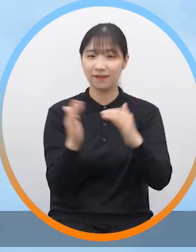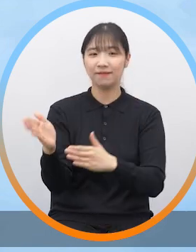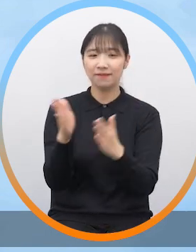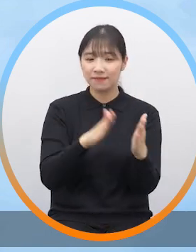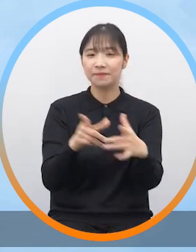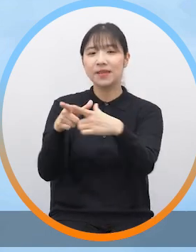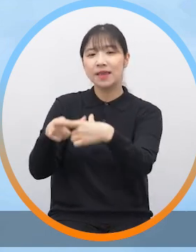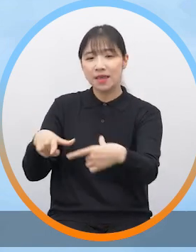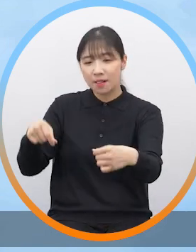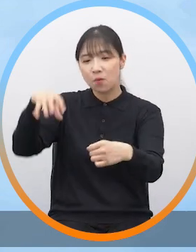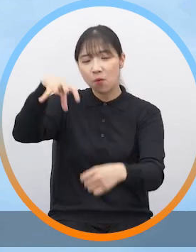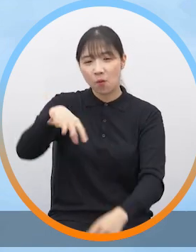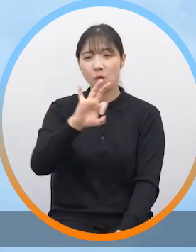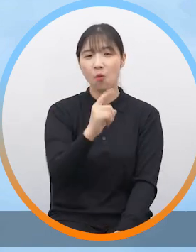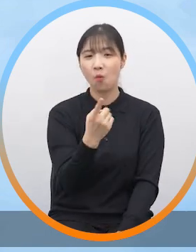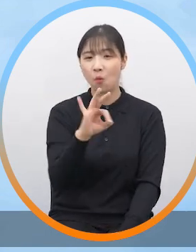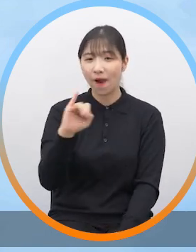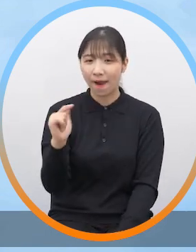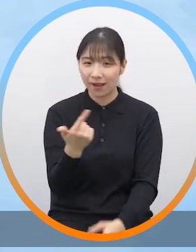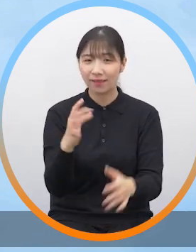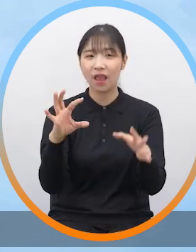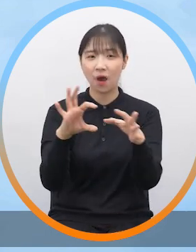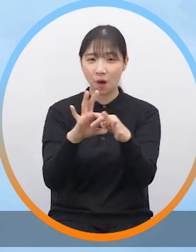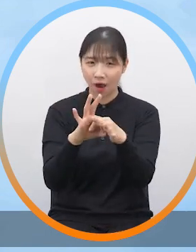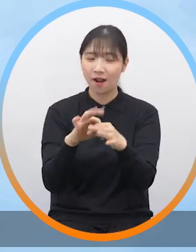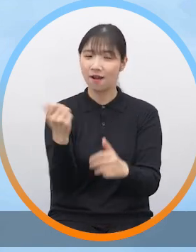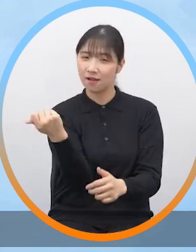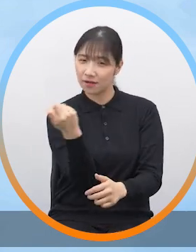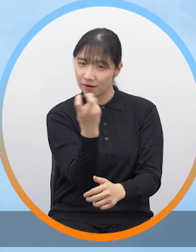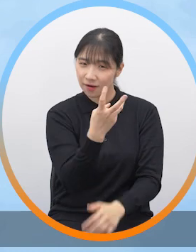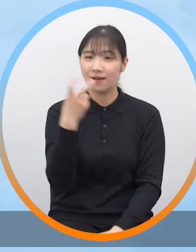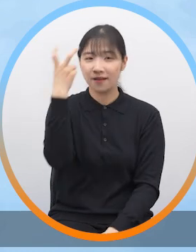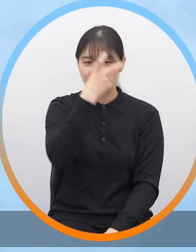다음에 일본에서 왕인과 관련된 몇 가지